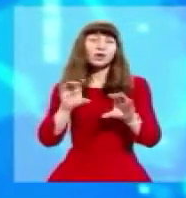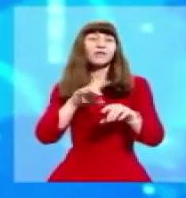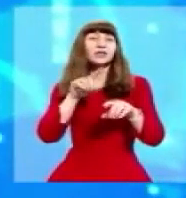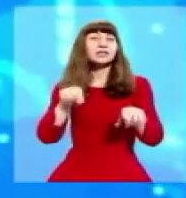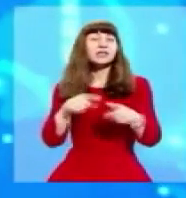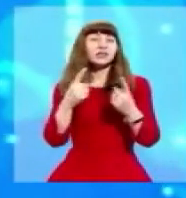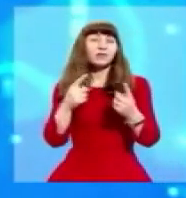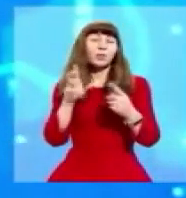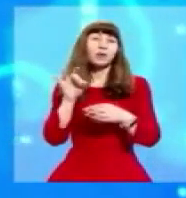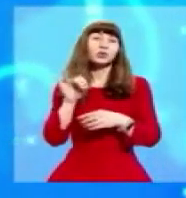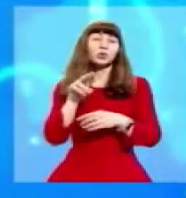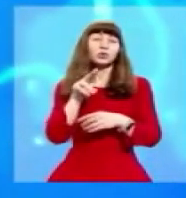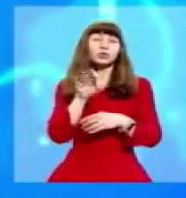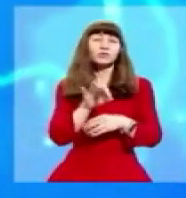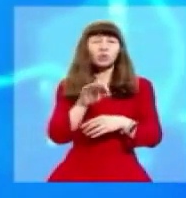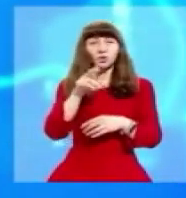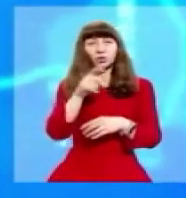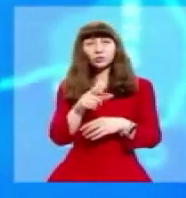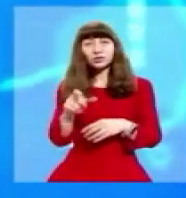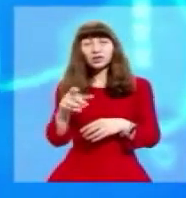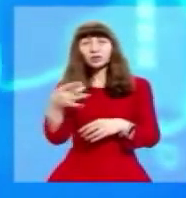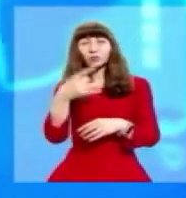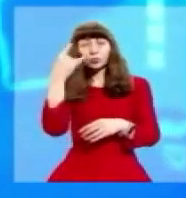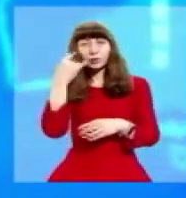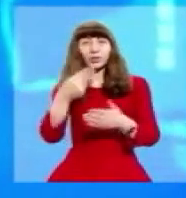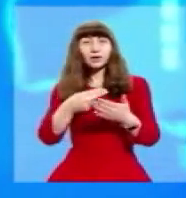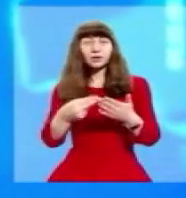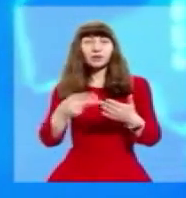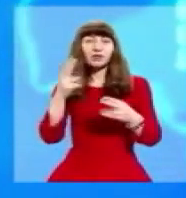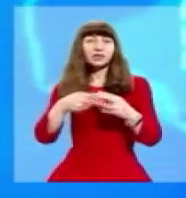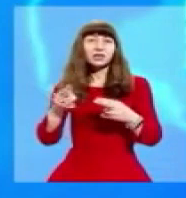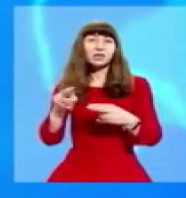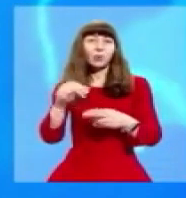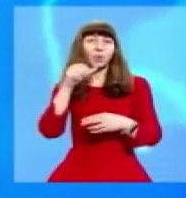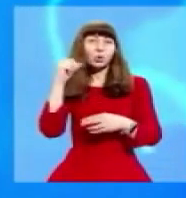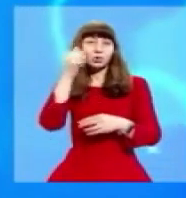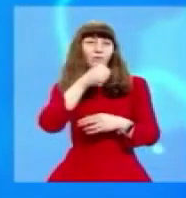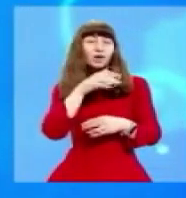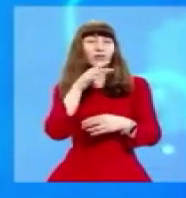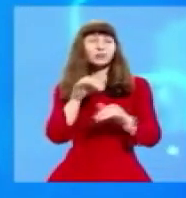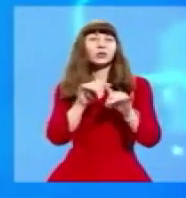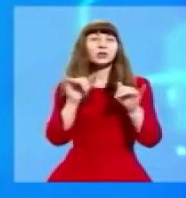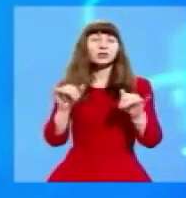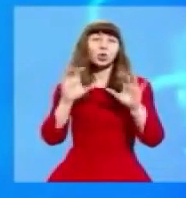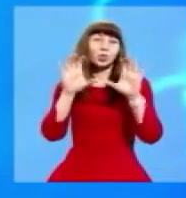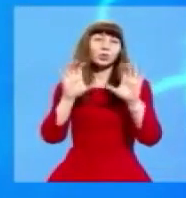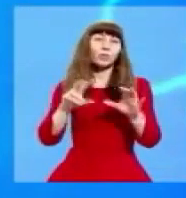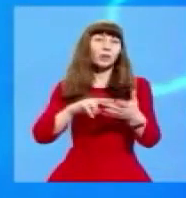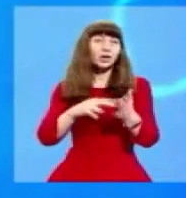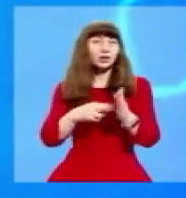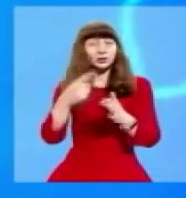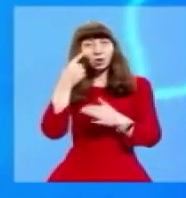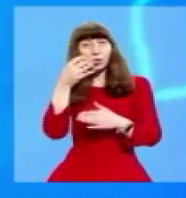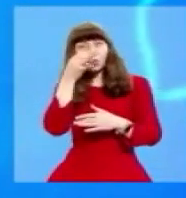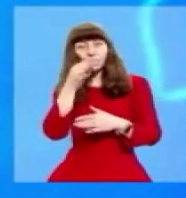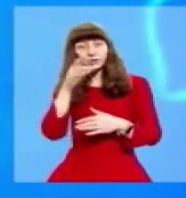платежеспособности банкротства граждан Республики Казахстан подписан в конце декабря прошлого года. В ходе разработки законопроекта анализировался